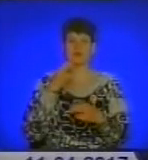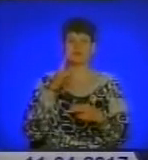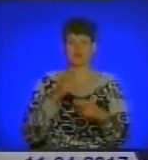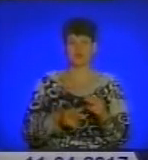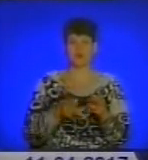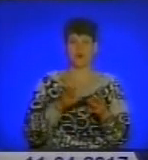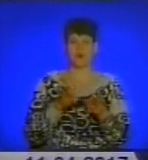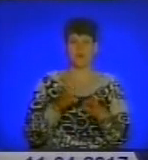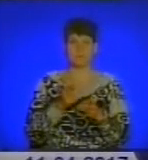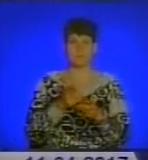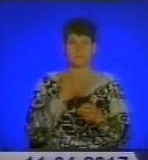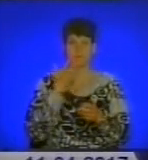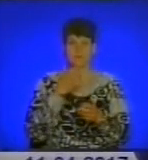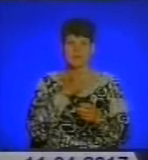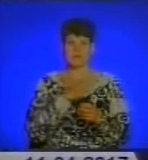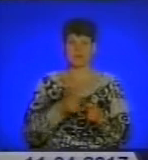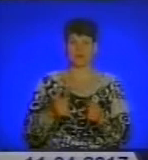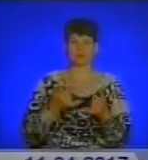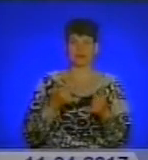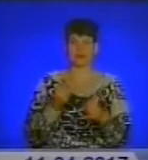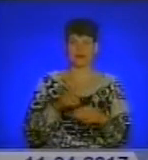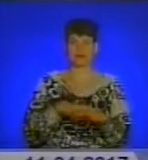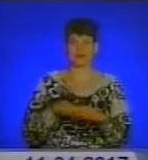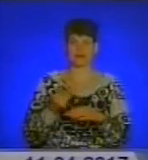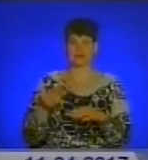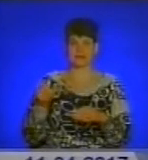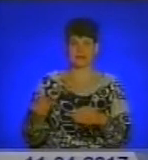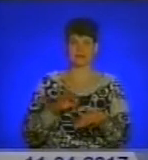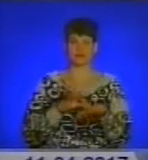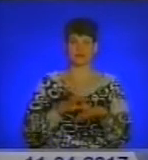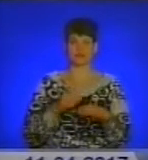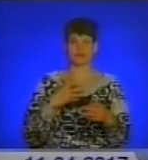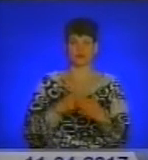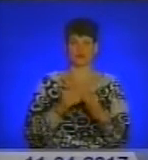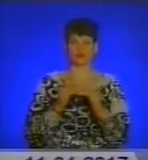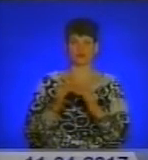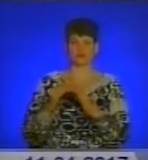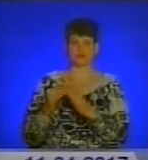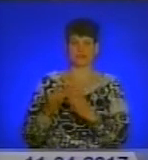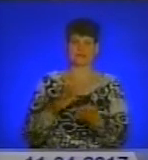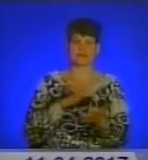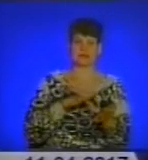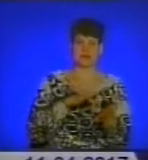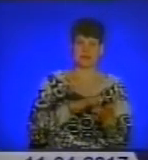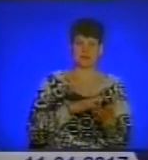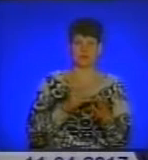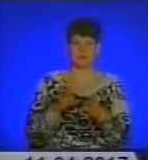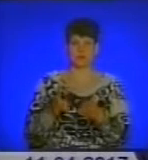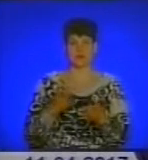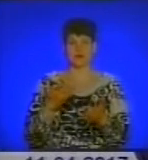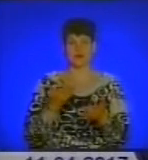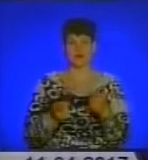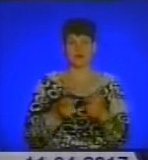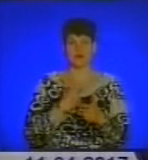період для населення, яке здійснює опалення своїх житлових будинків або централізованим опаленням, або природнім